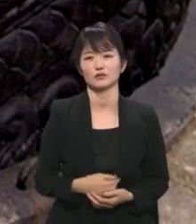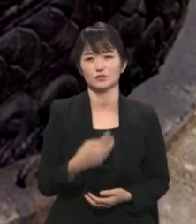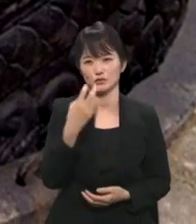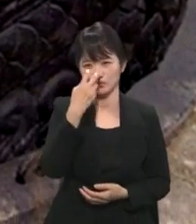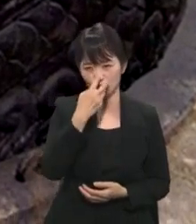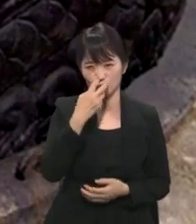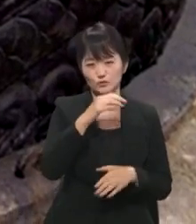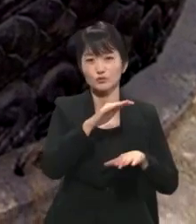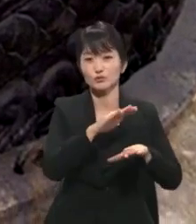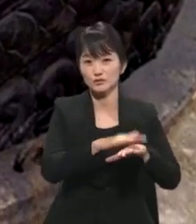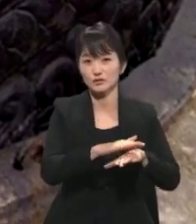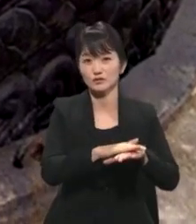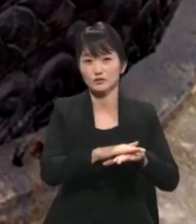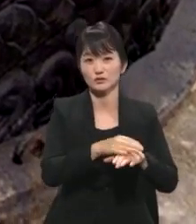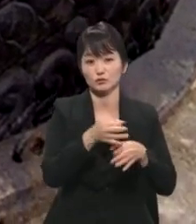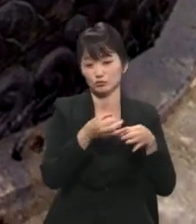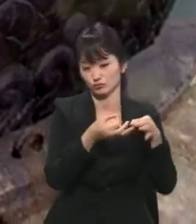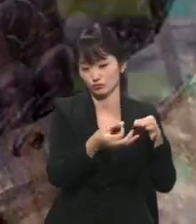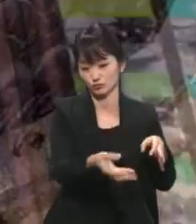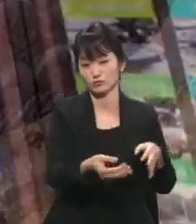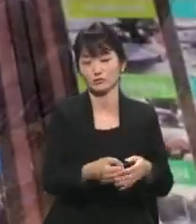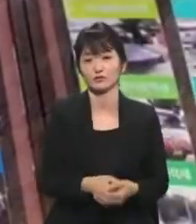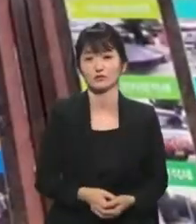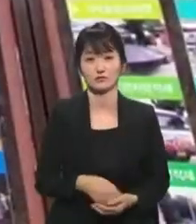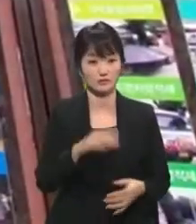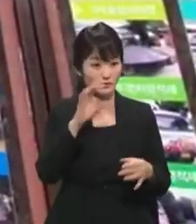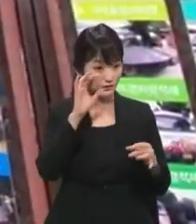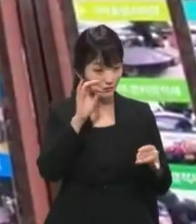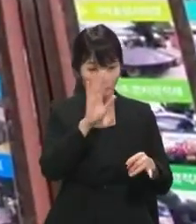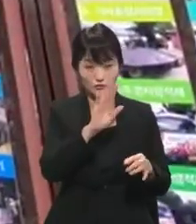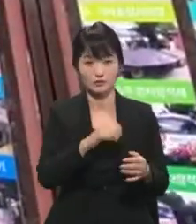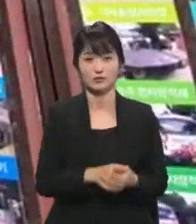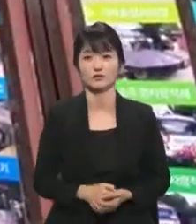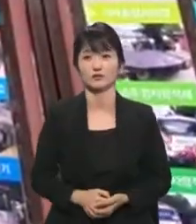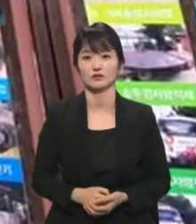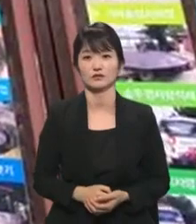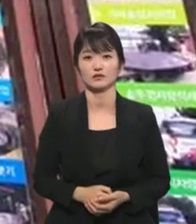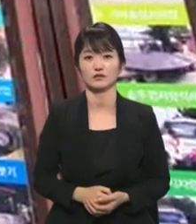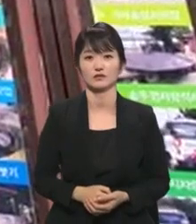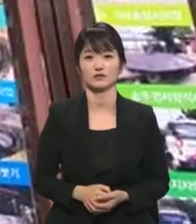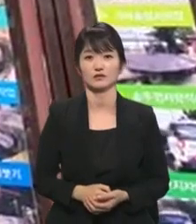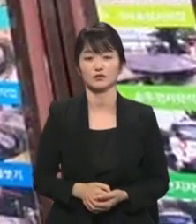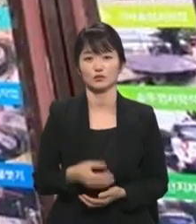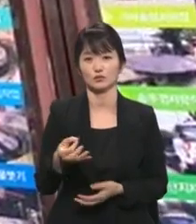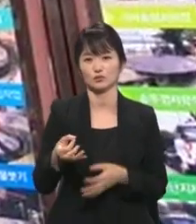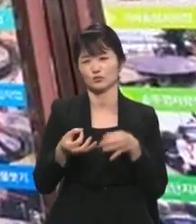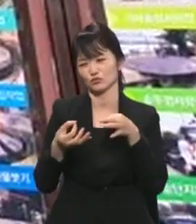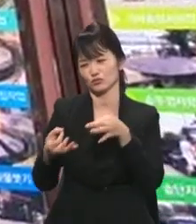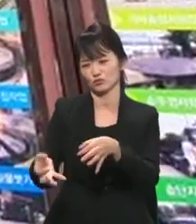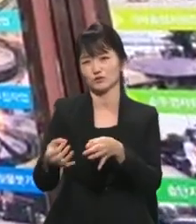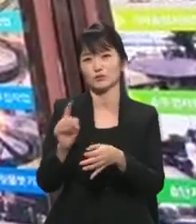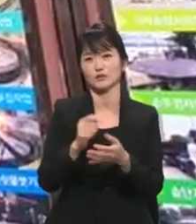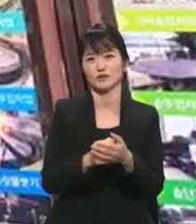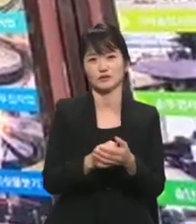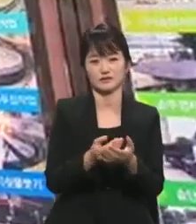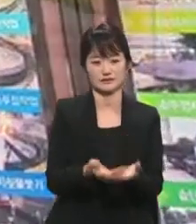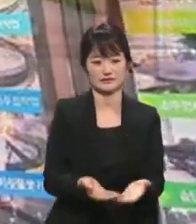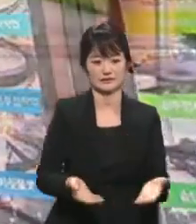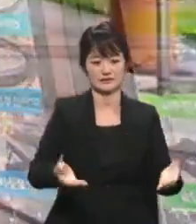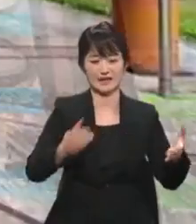돈이 든다고요 그냥 두면 되는 거 아니에요 아니더라고요 가마솥이 아니라 돈 먹는 하마 수준이에요 왜냐면 녹이 슬 거 아니에요